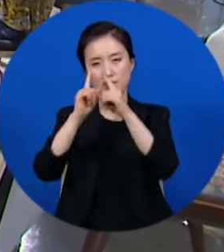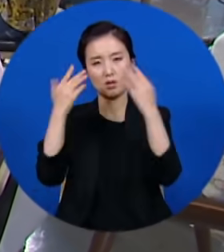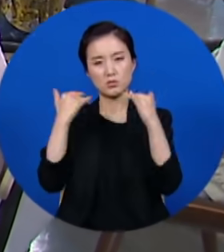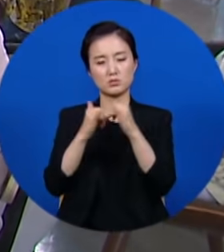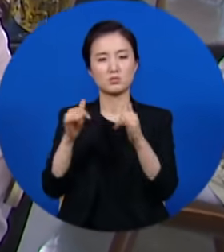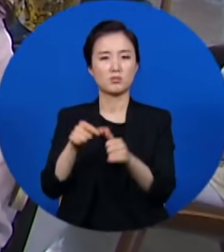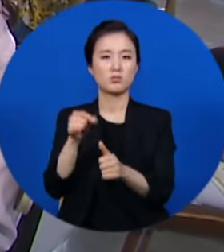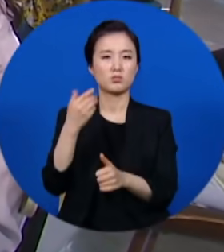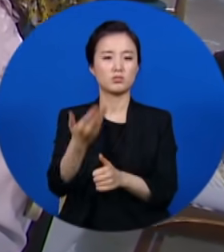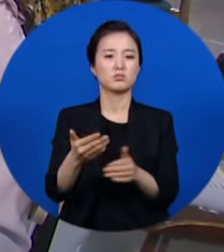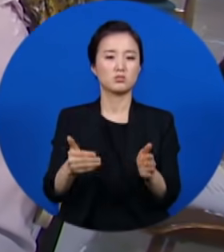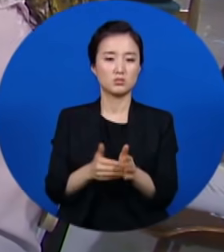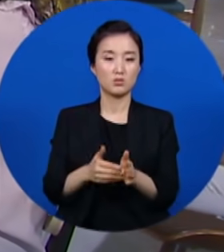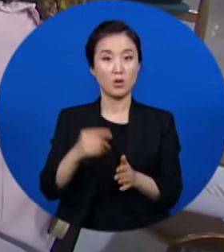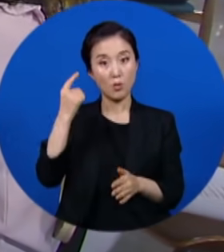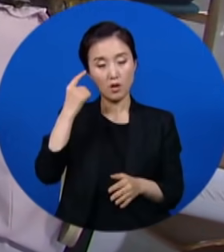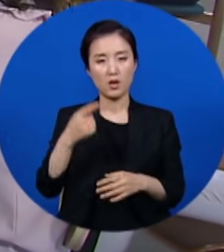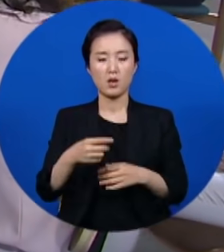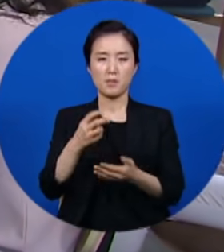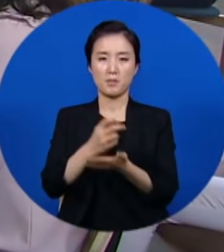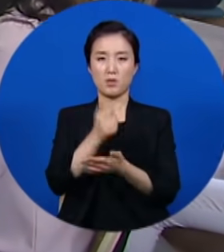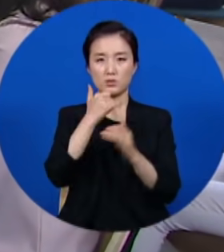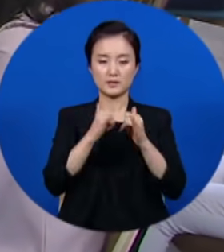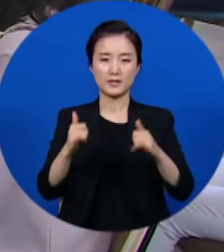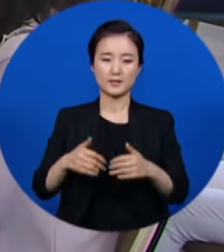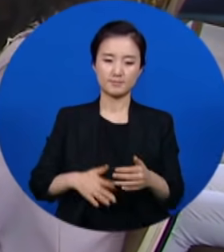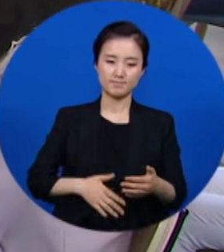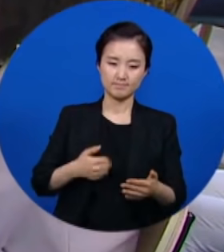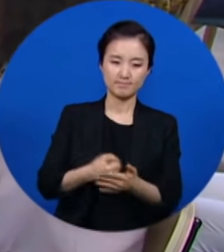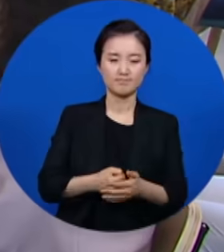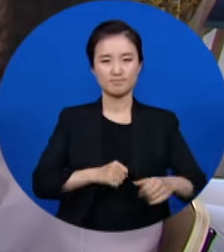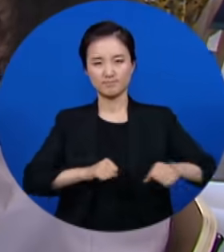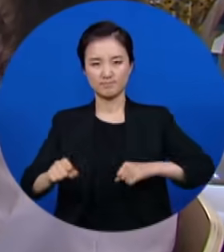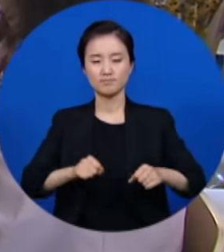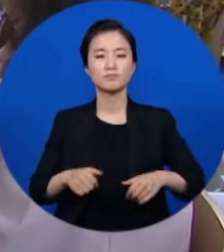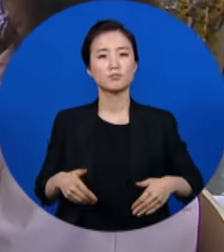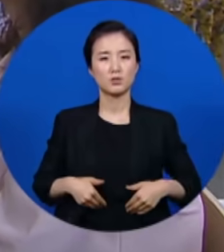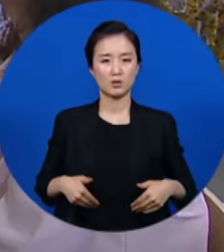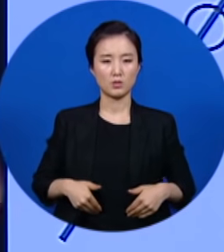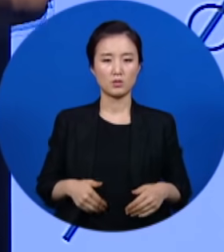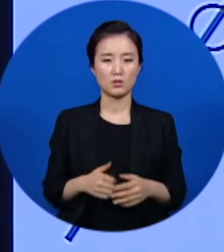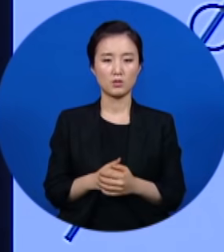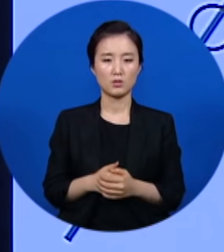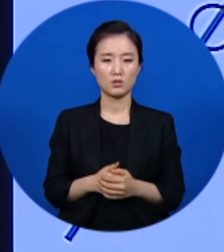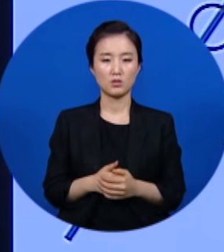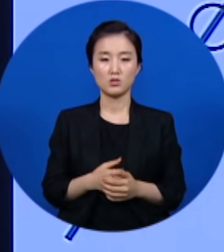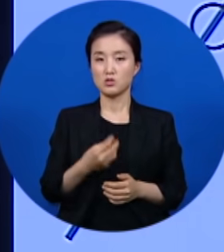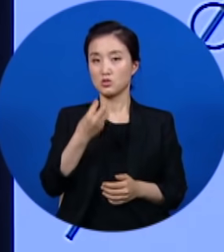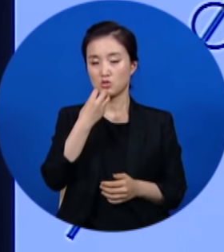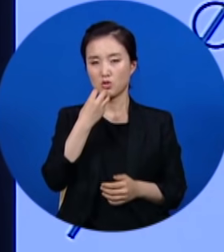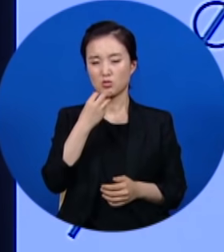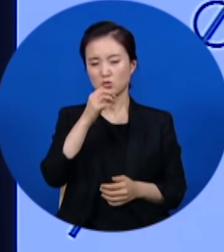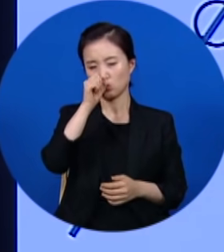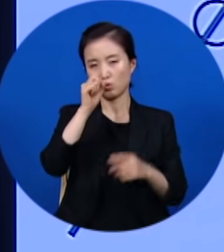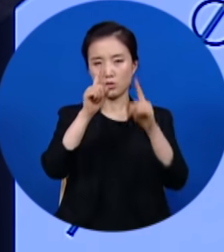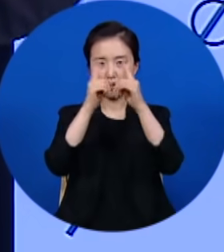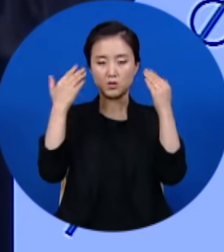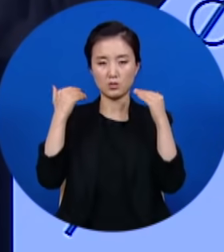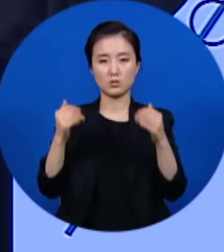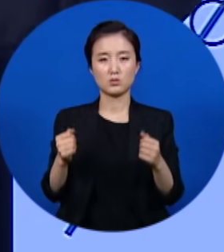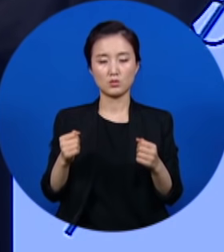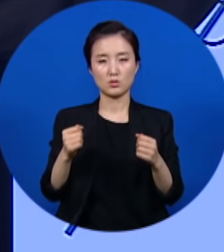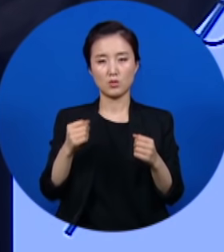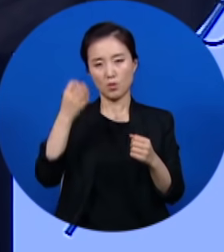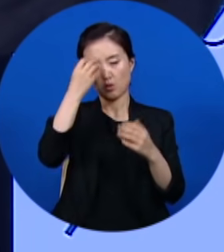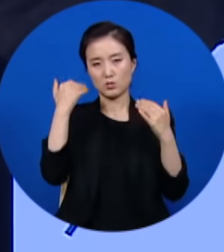변호사도 씩씩해 야 되니까 적극적 에 되니까 그 의사가 그 전에 서울의 일류 외고를 나와서 인류